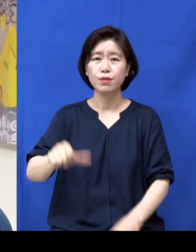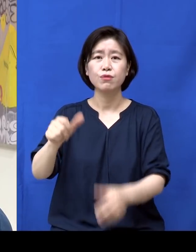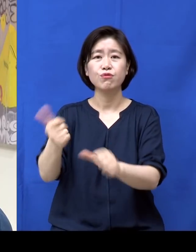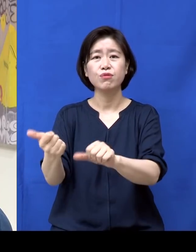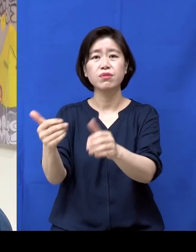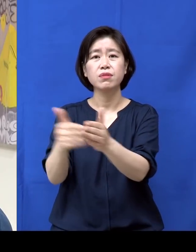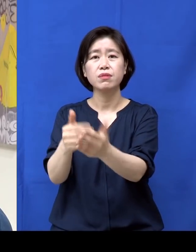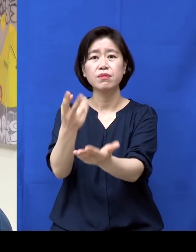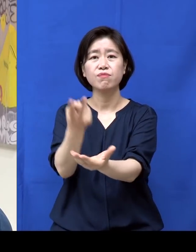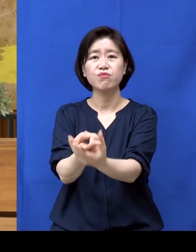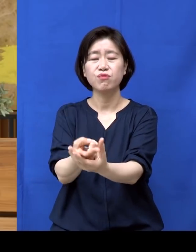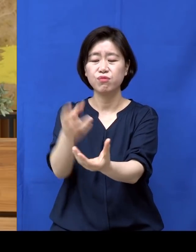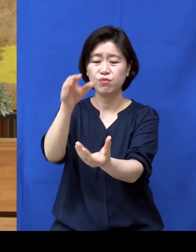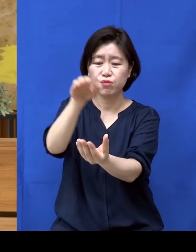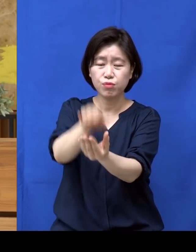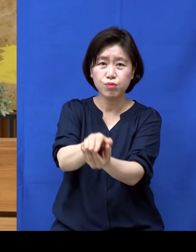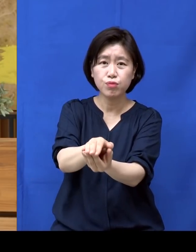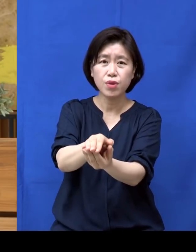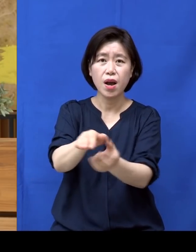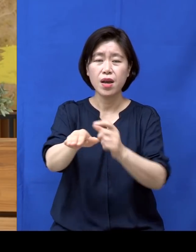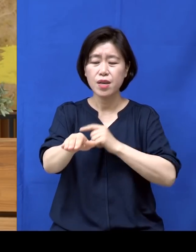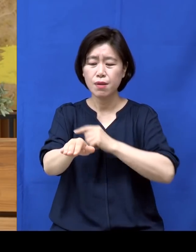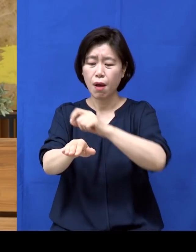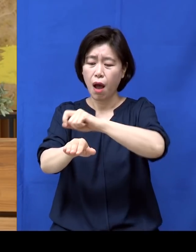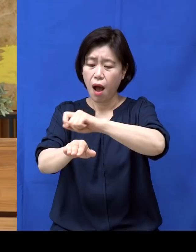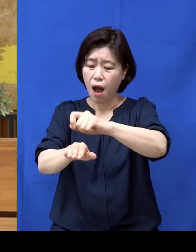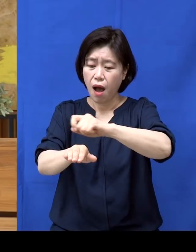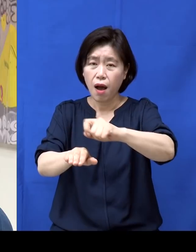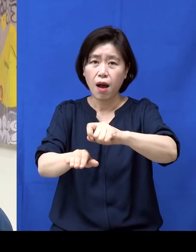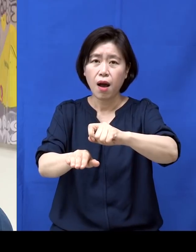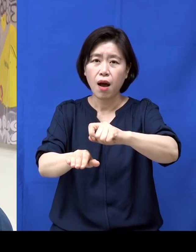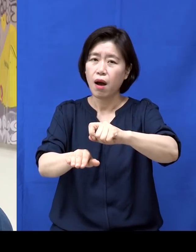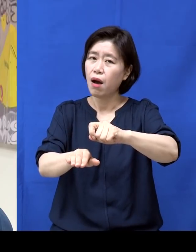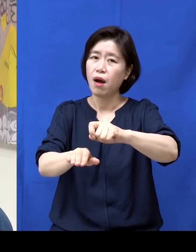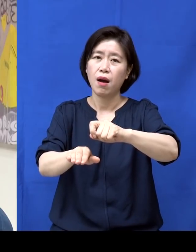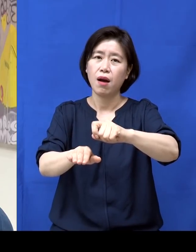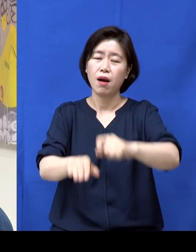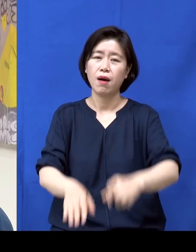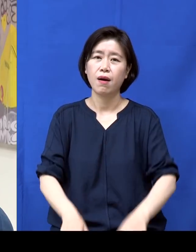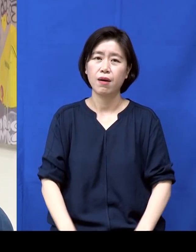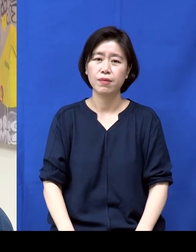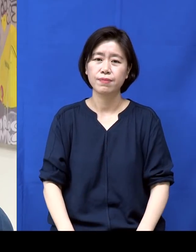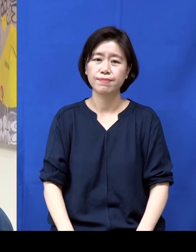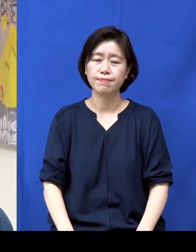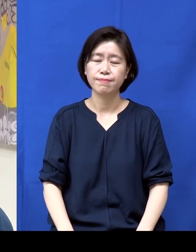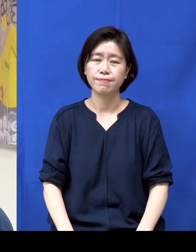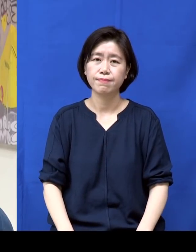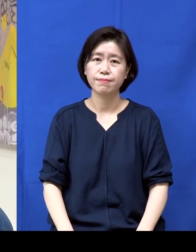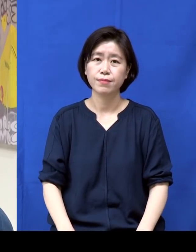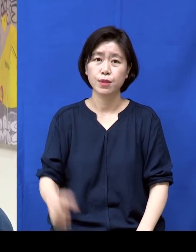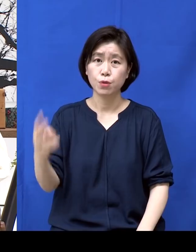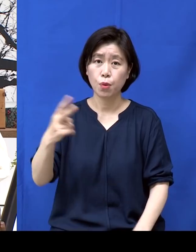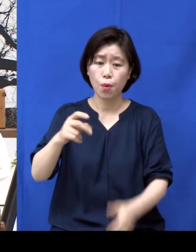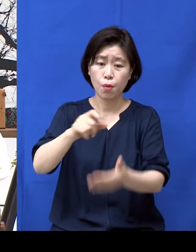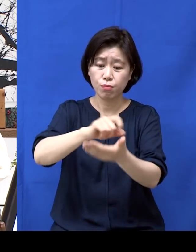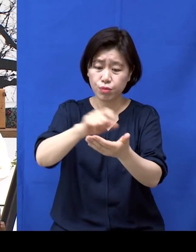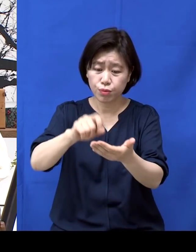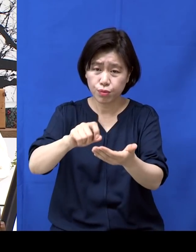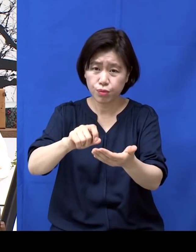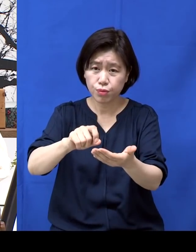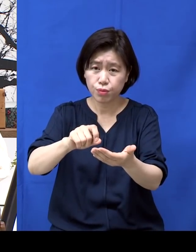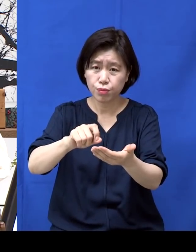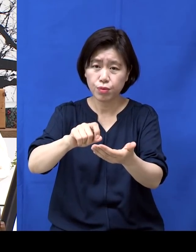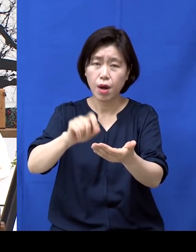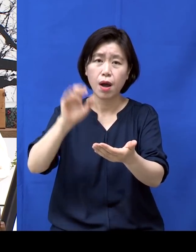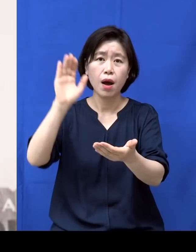직접 써야 되는 상황을 맞게 되신 거예요. 그러니까 쓰고는 있는데 부를 수가 없는 이름이 됐잖아요. 그렇죠.